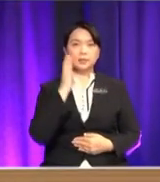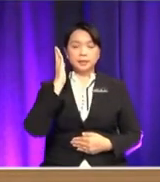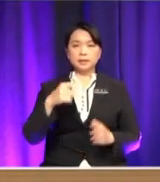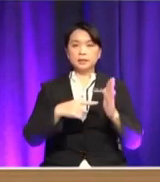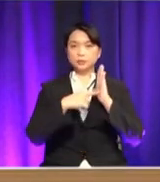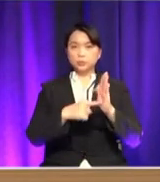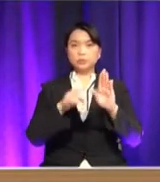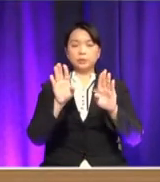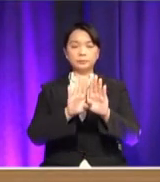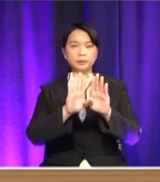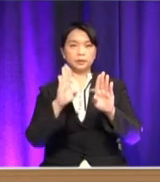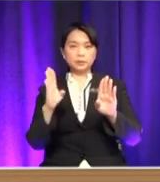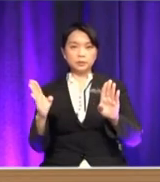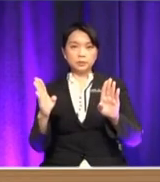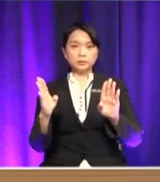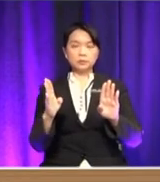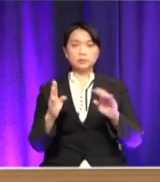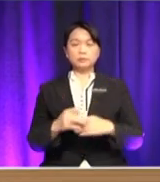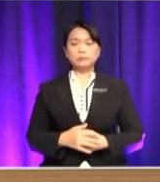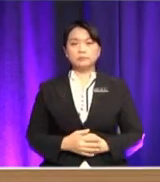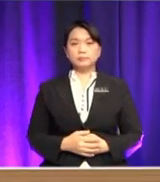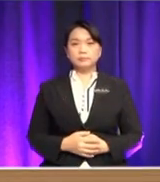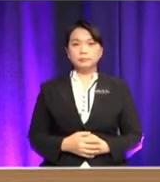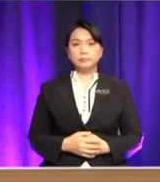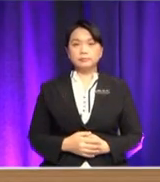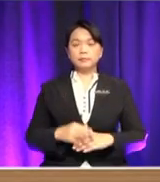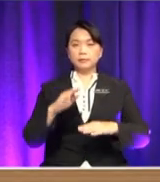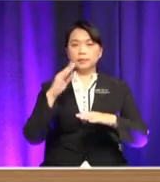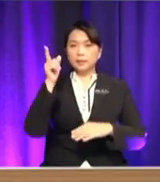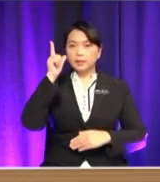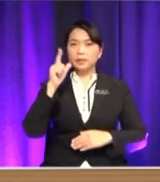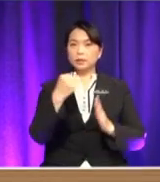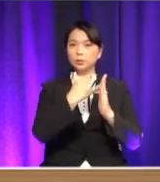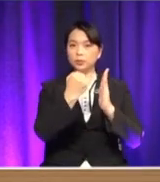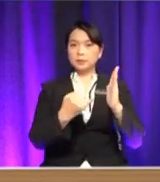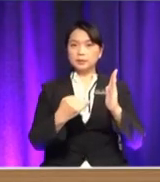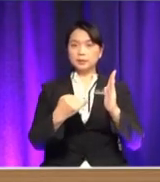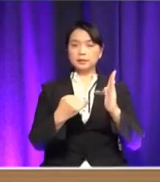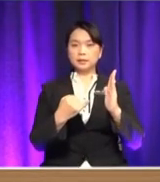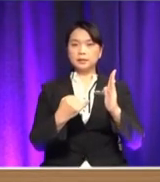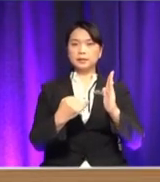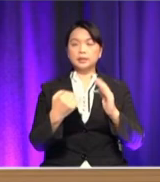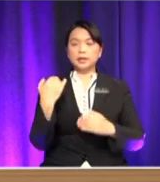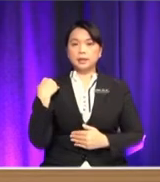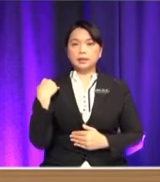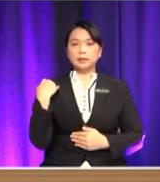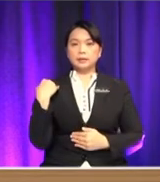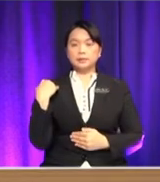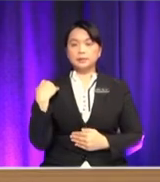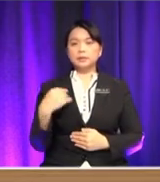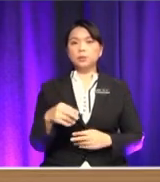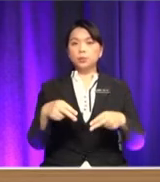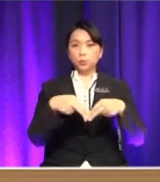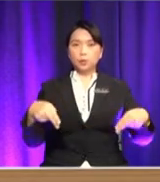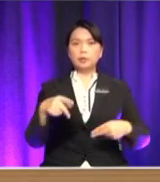berengsel kanan ataupun kiri so kita lihat pada lukisan pelan dampak ukuran 900mm